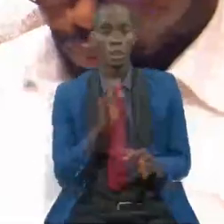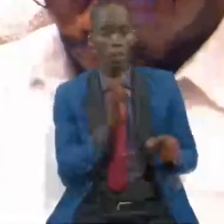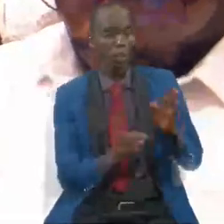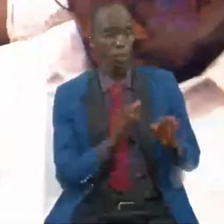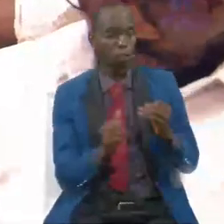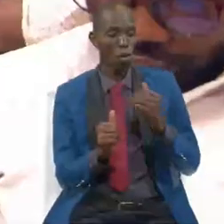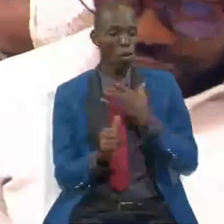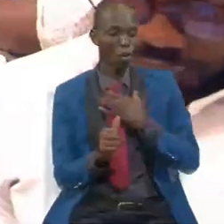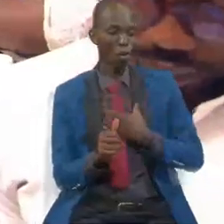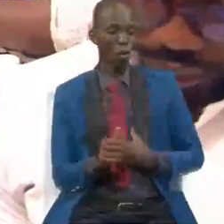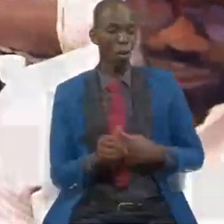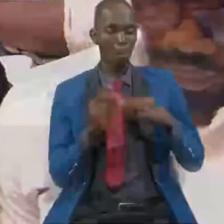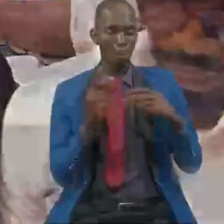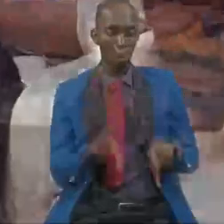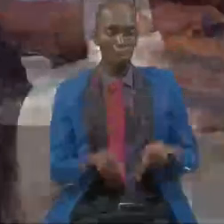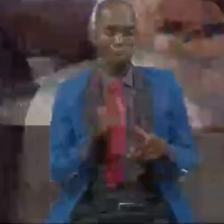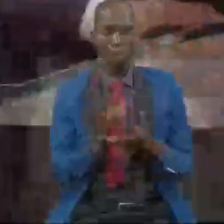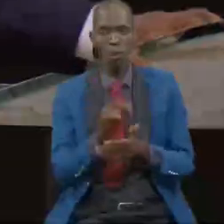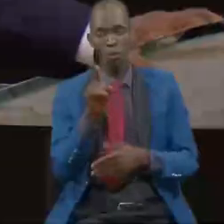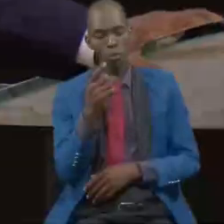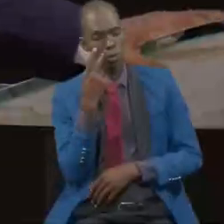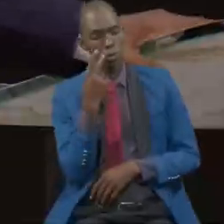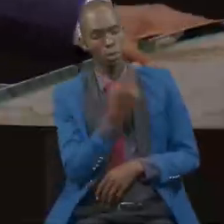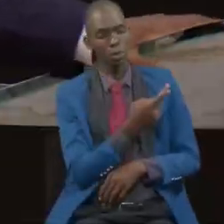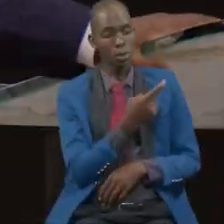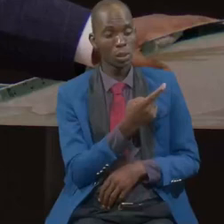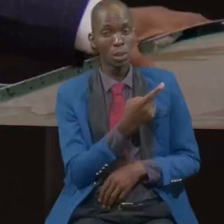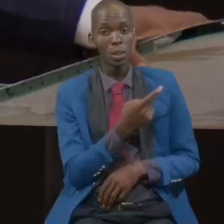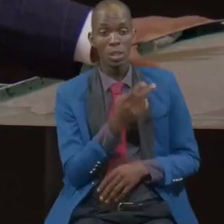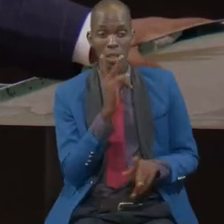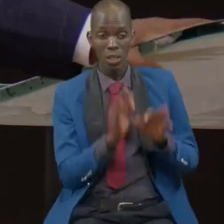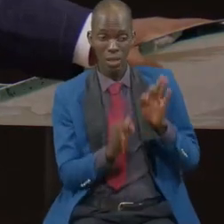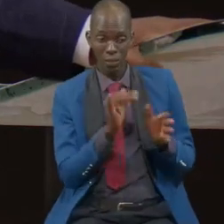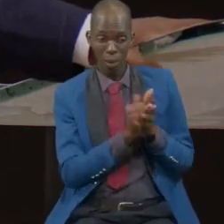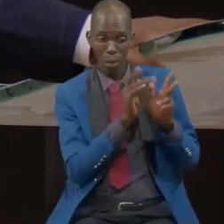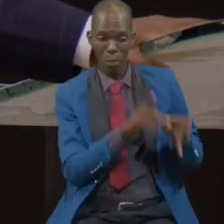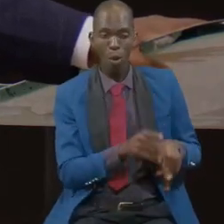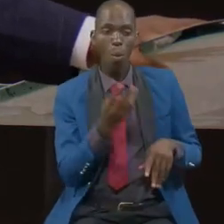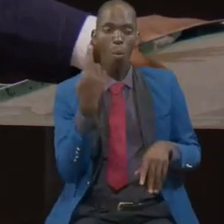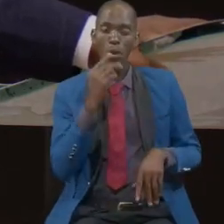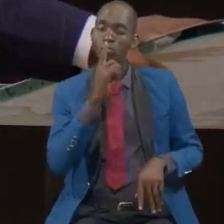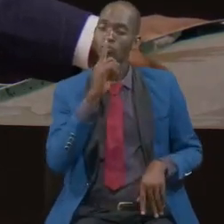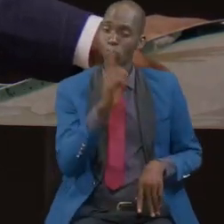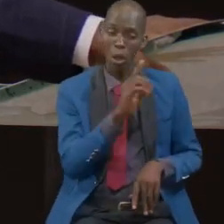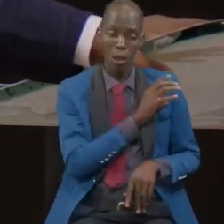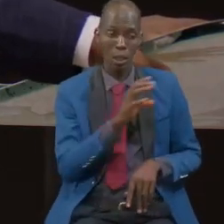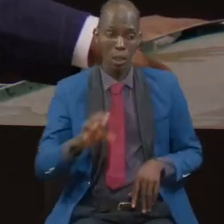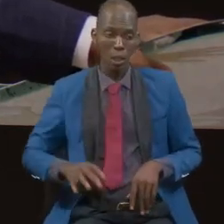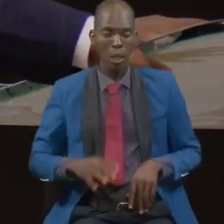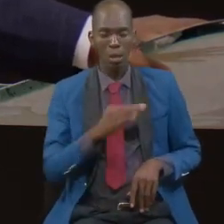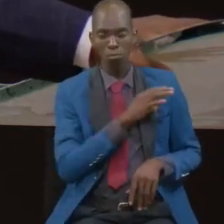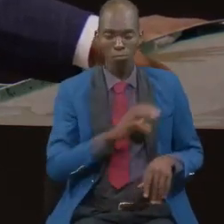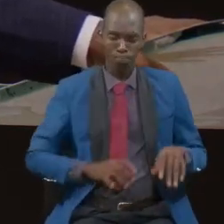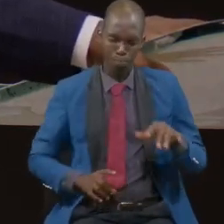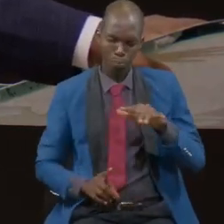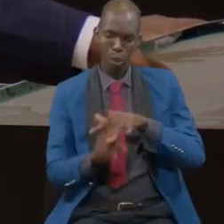Si une personne affamée que vous voyez, si vous étiez Christ et la